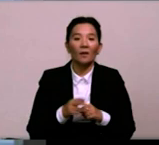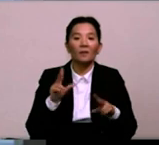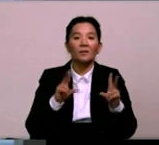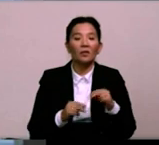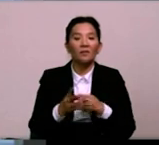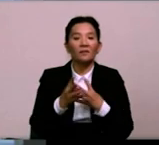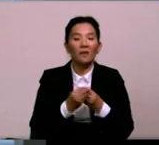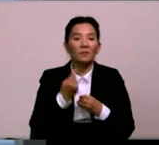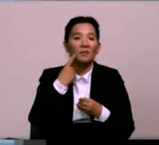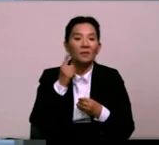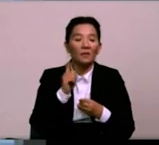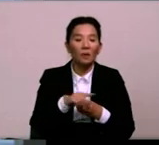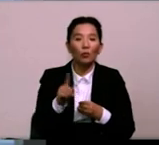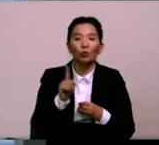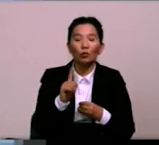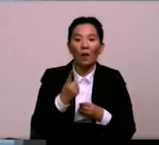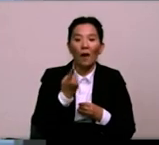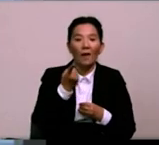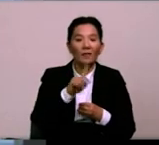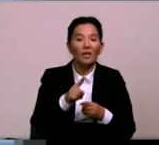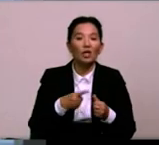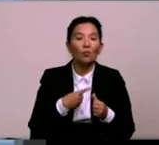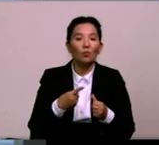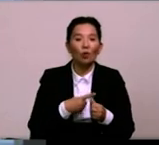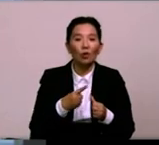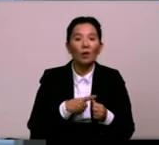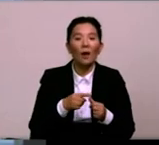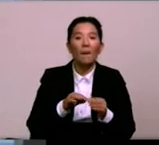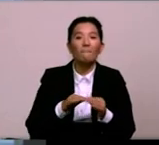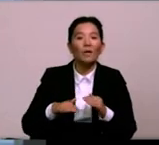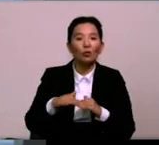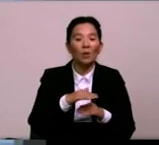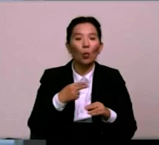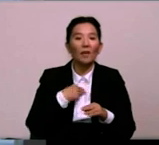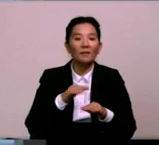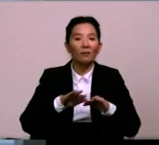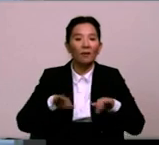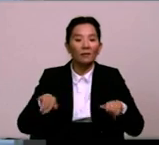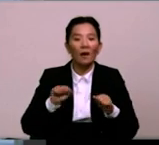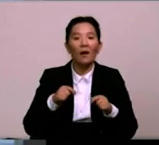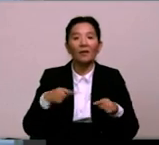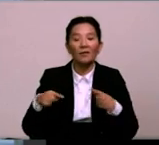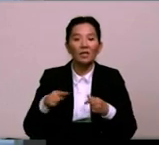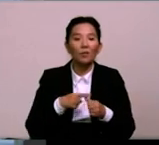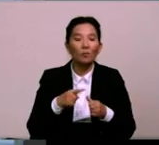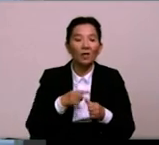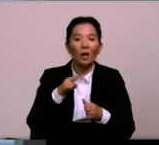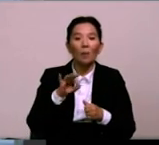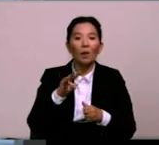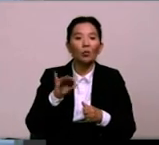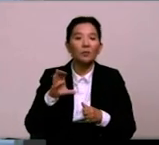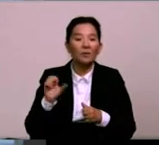Значит, мы с вами знаем, что одноименные полюса магнитов у нас отталкиваются, а разноименные полюса